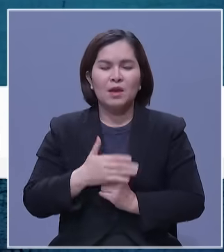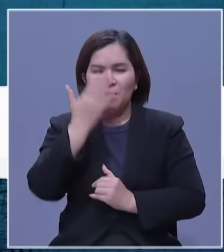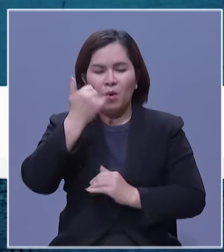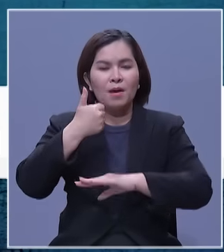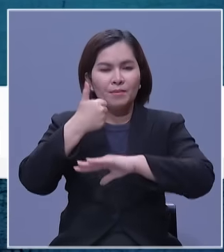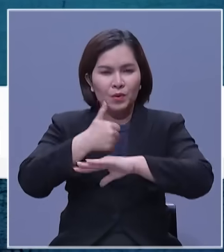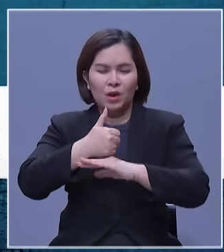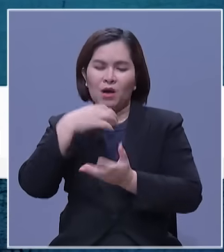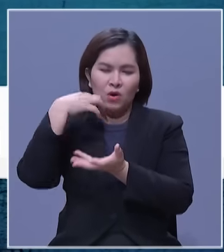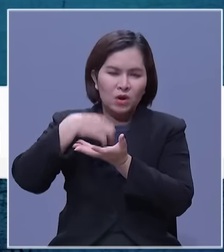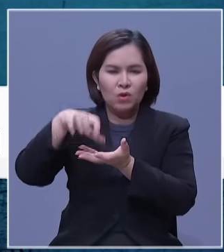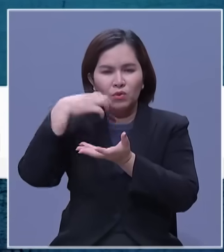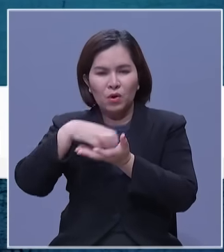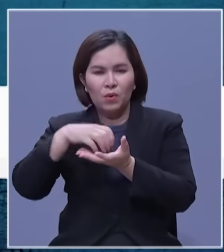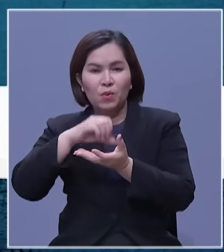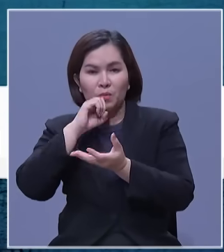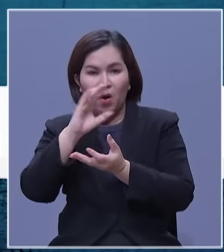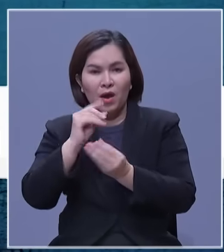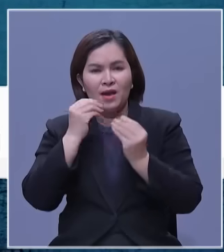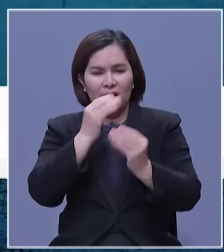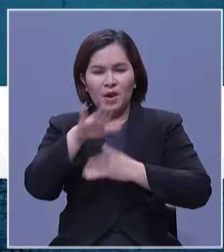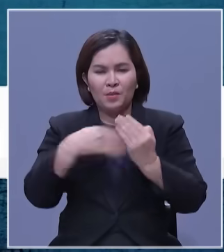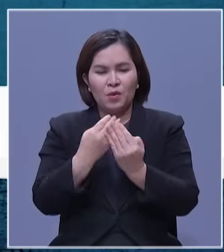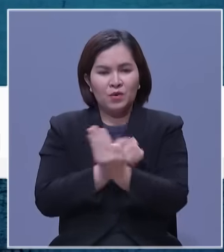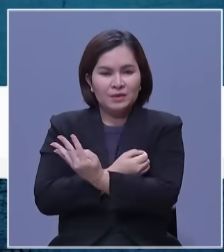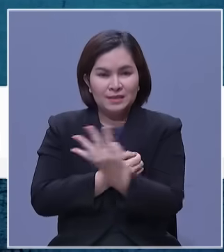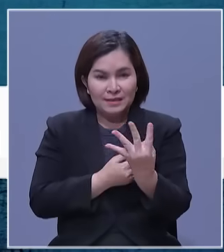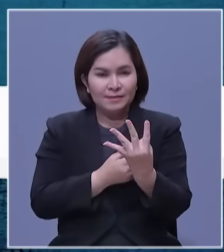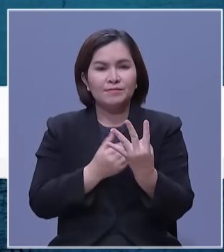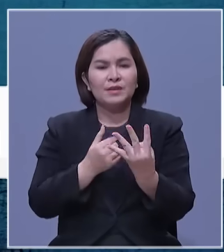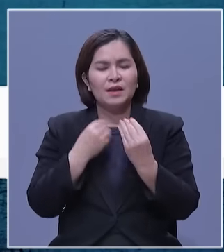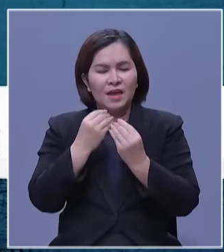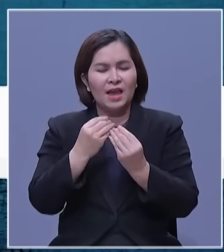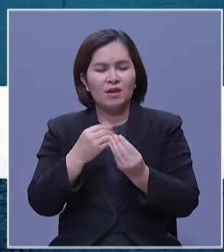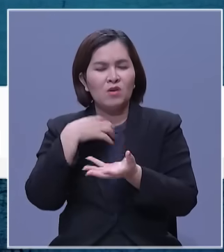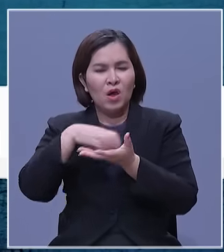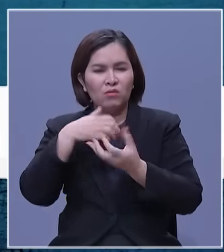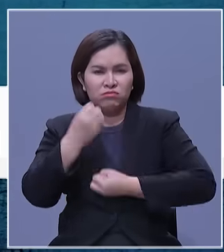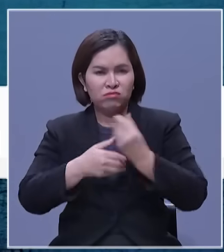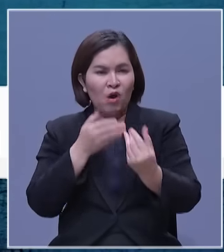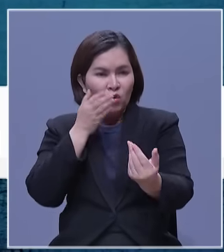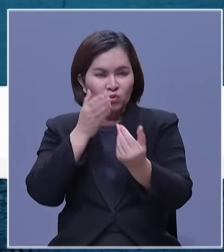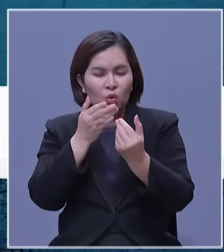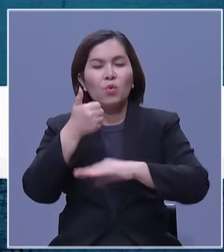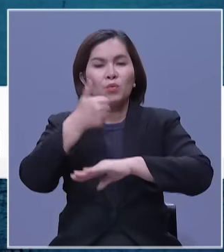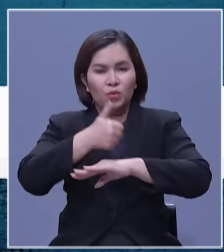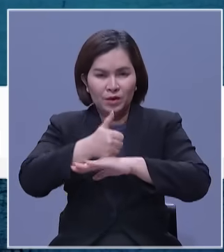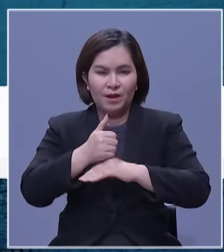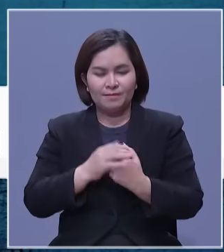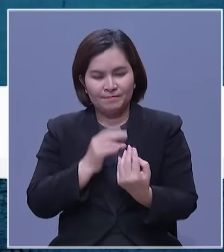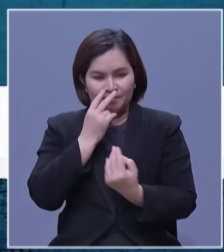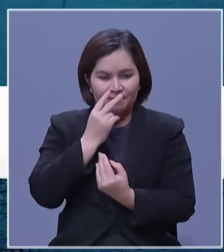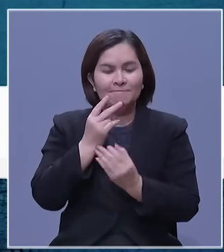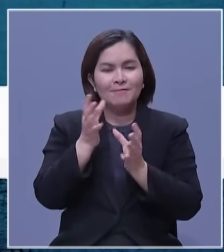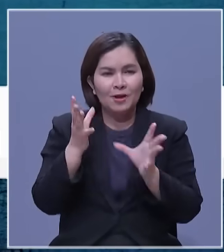สุดเนี่ยท่านก็มาเล่าว่าท่านได้ให้ทั้ง4คนเนี่ยมีการแสดงวิสัยทัศน์ส่งไปที่ท่านนะครับแล้วก็ท่านก็มาอ